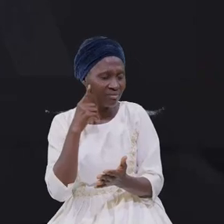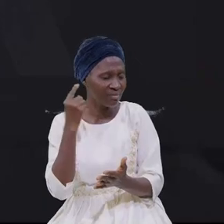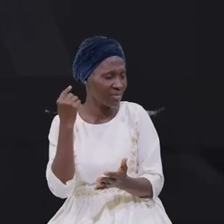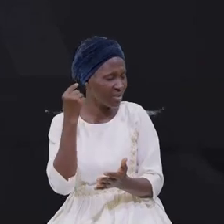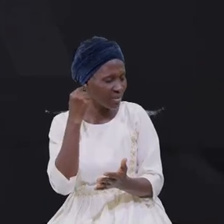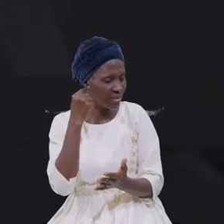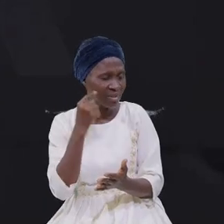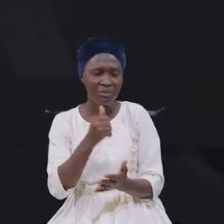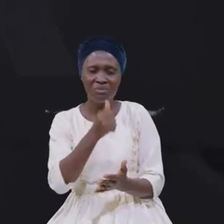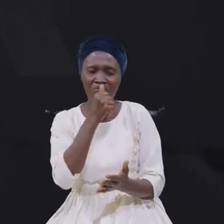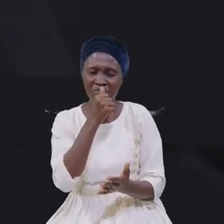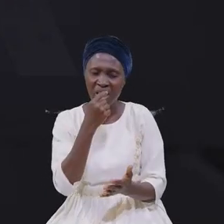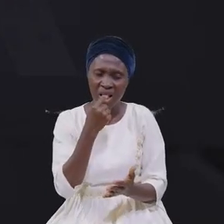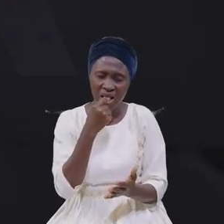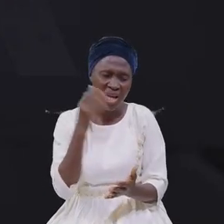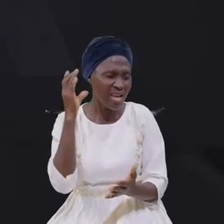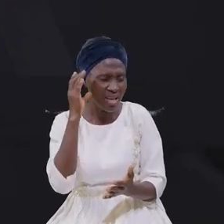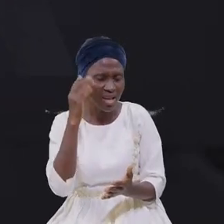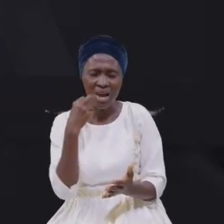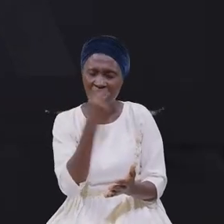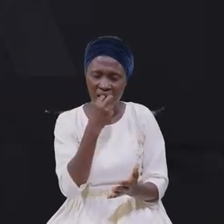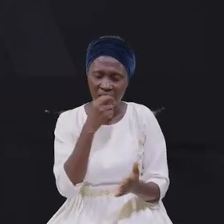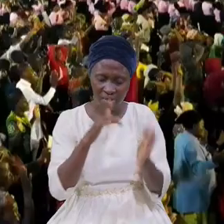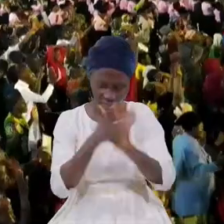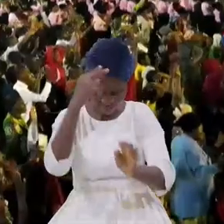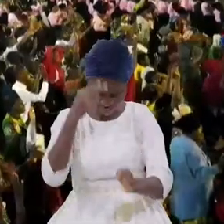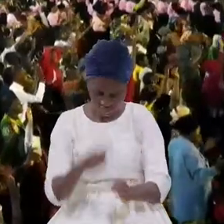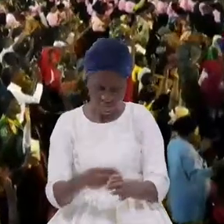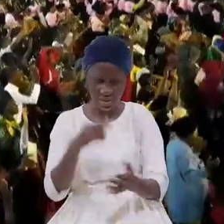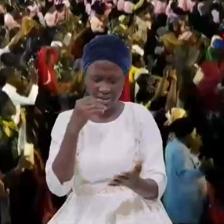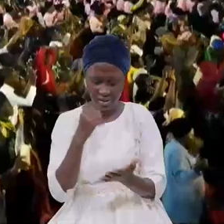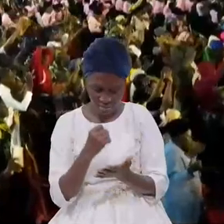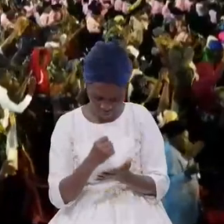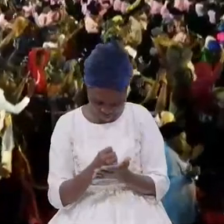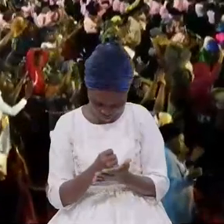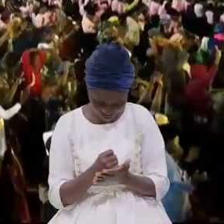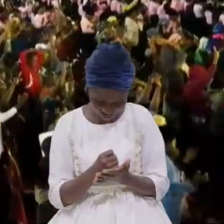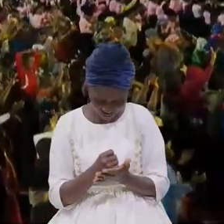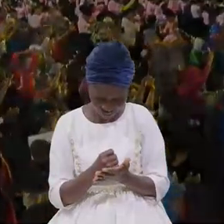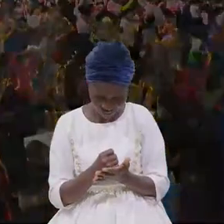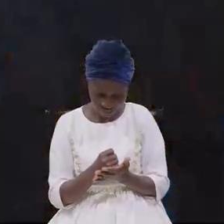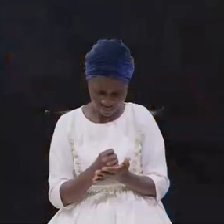sourdes, les langues muettes, entendez parler au nom de Jésus.